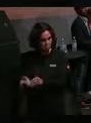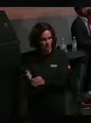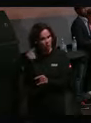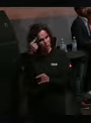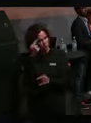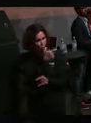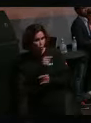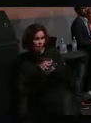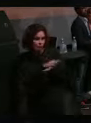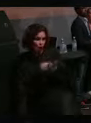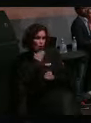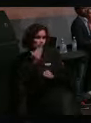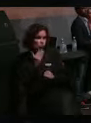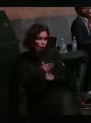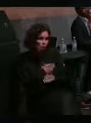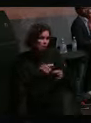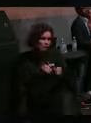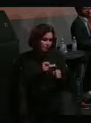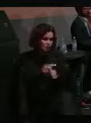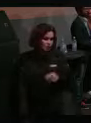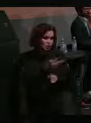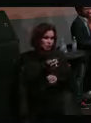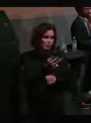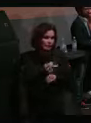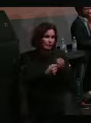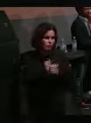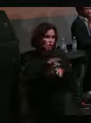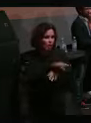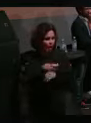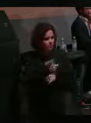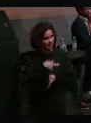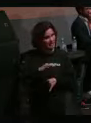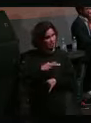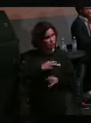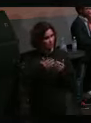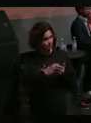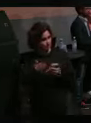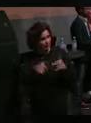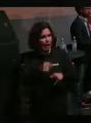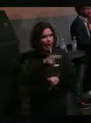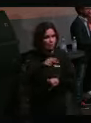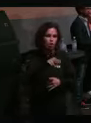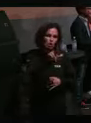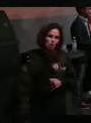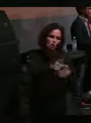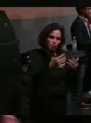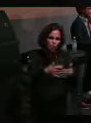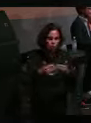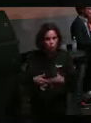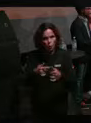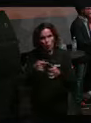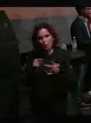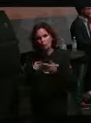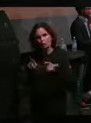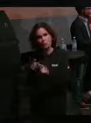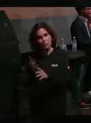har nok kraft i 2030 til å gjøre alt det vi ønsker oss å gjøre? Her i Norge av grønn produksjon og det som nå står i